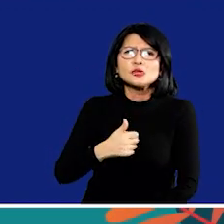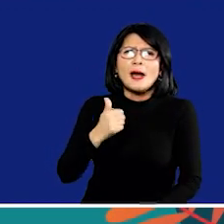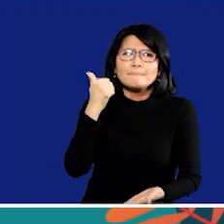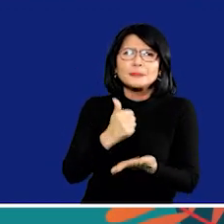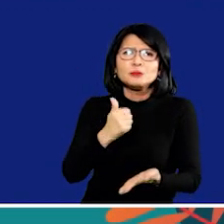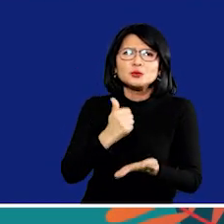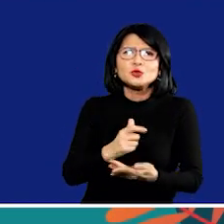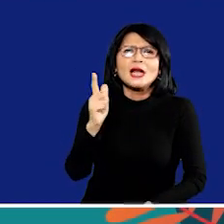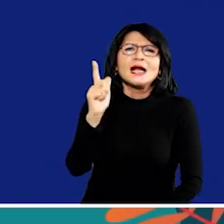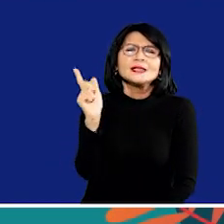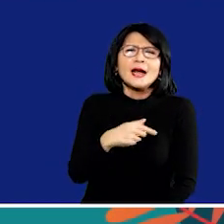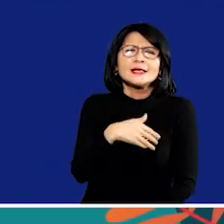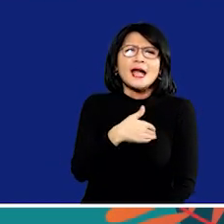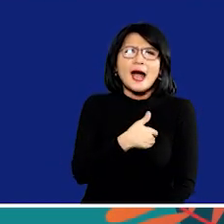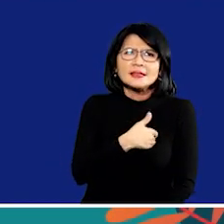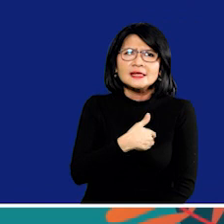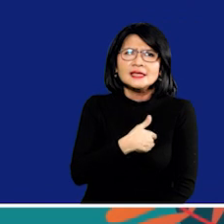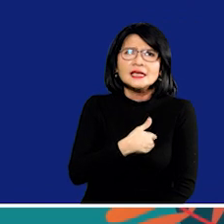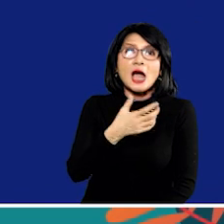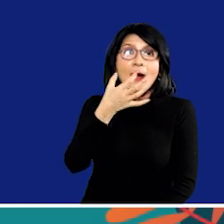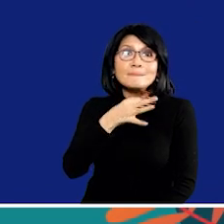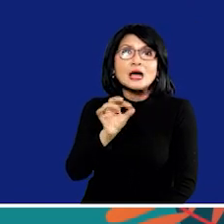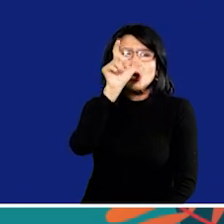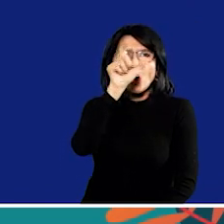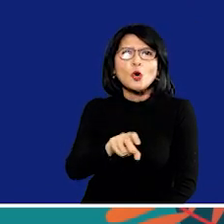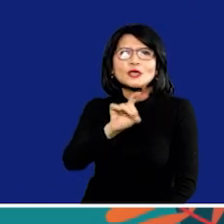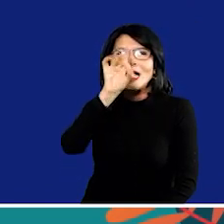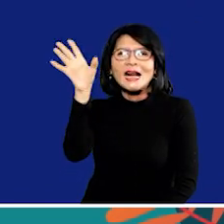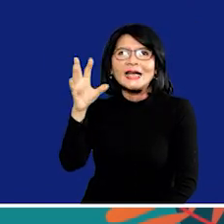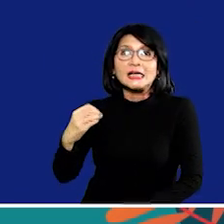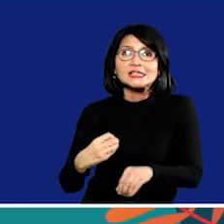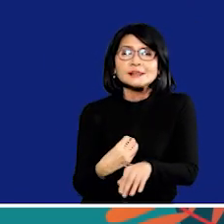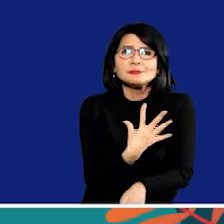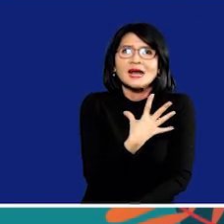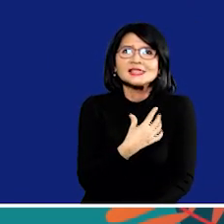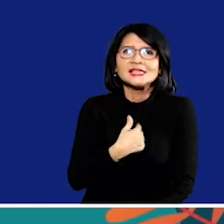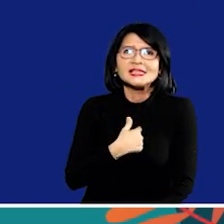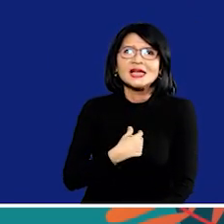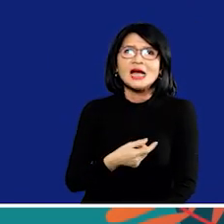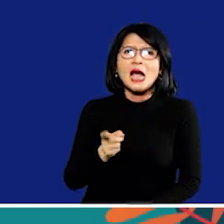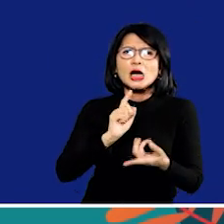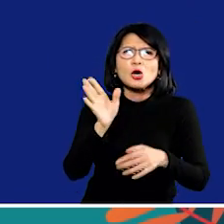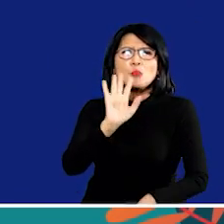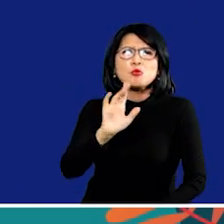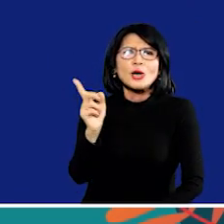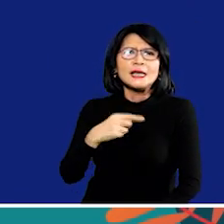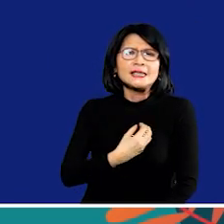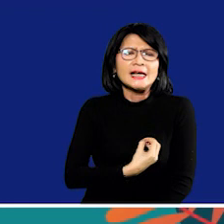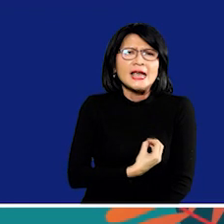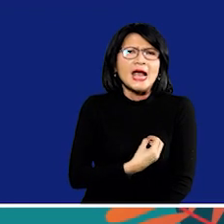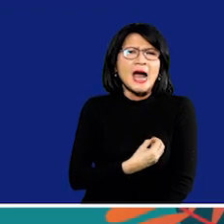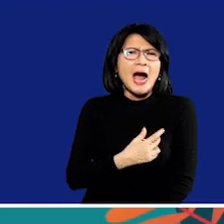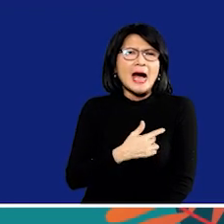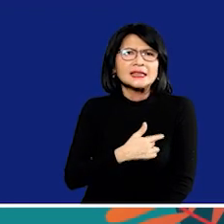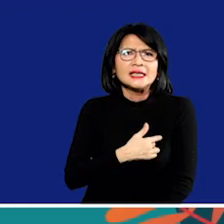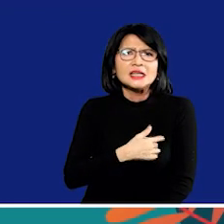kita. Barulah orang lain akan benar-benar terinspirasi sama kita. Kalau bukan dari hati, iya, pasti nggak disukai orang lain juga. Jadi